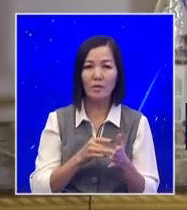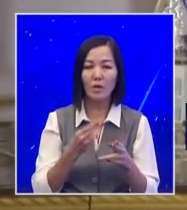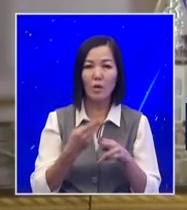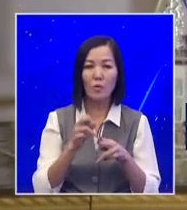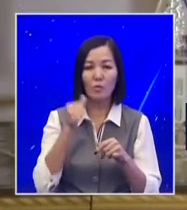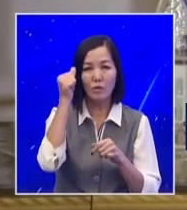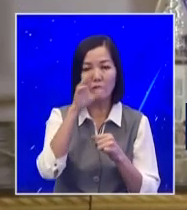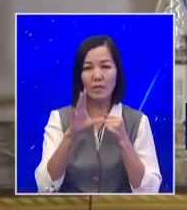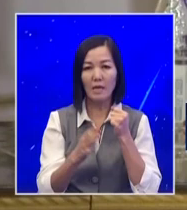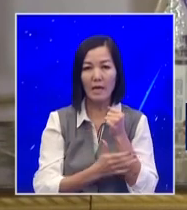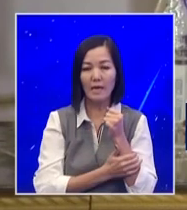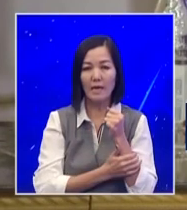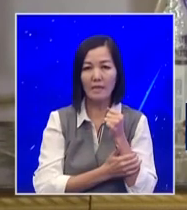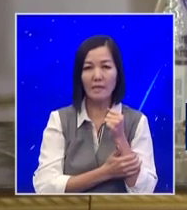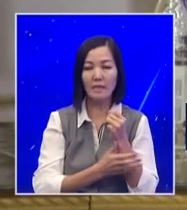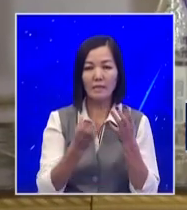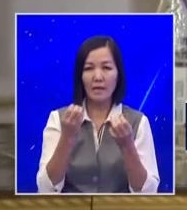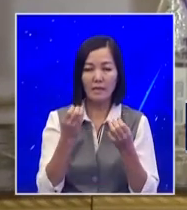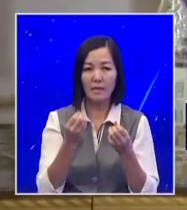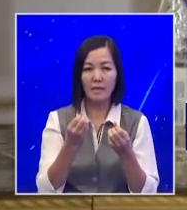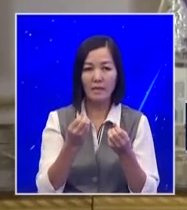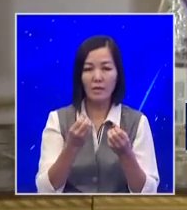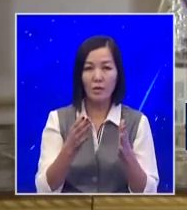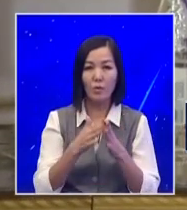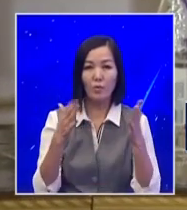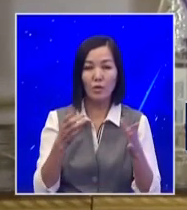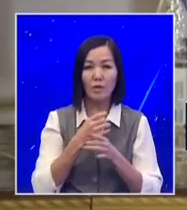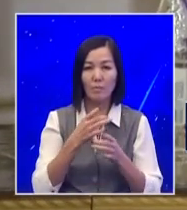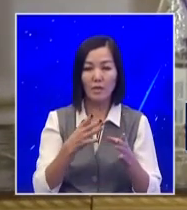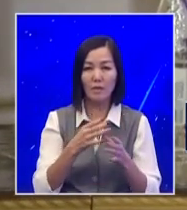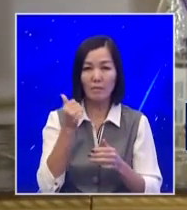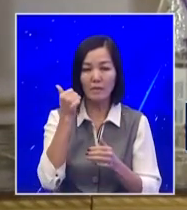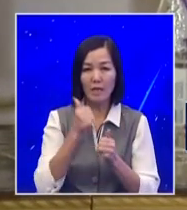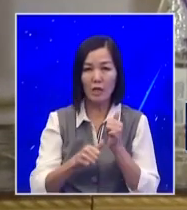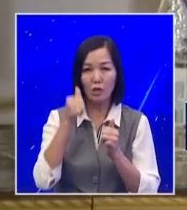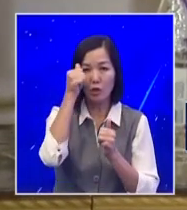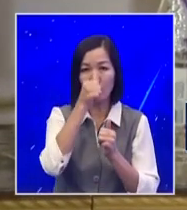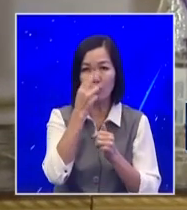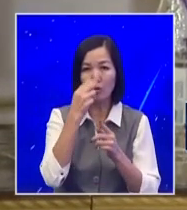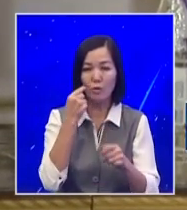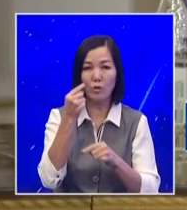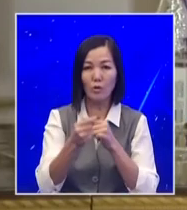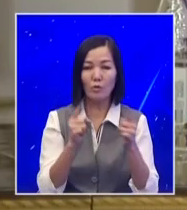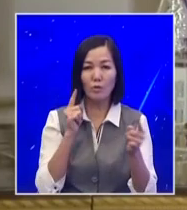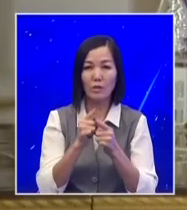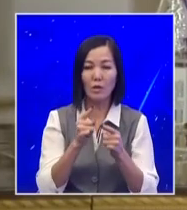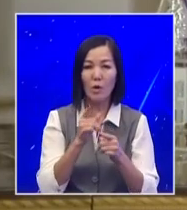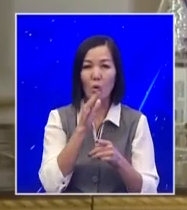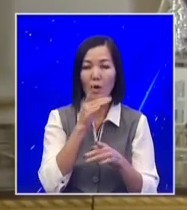жылдың аяғындағы басқа тұратын бір жақсы үлкен мерекеміз мынау уақыттың